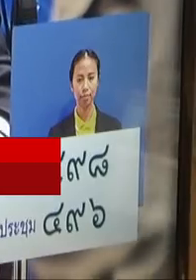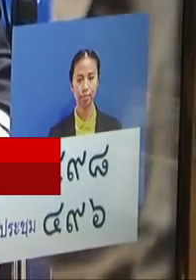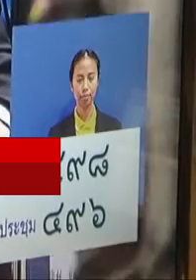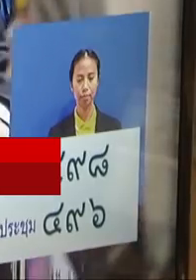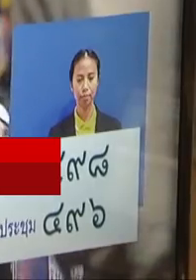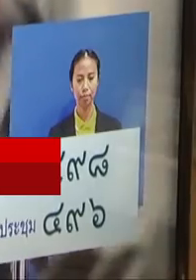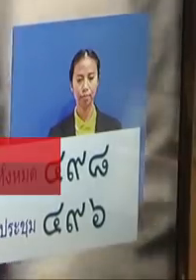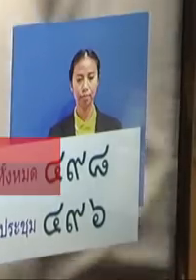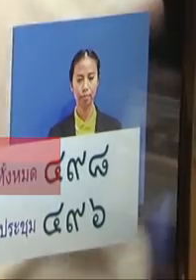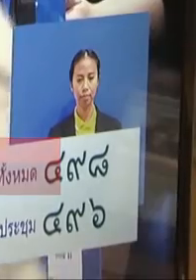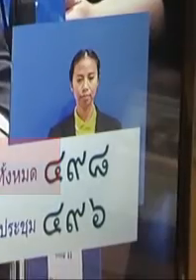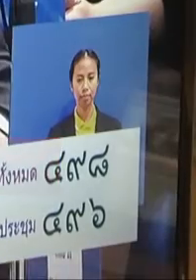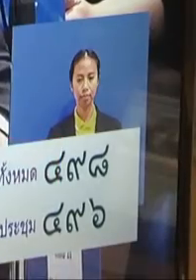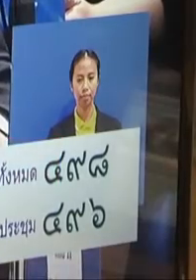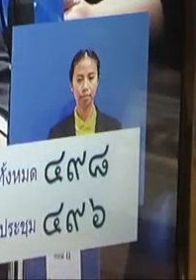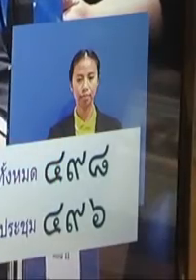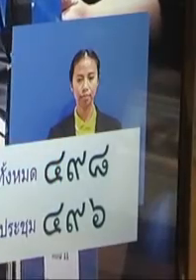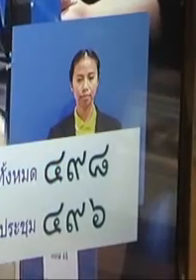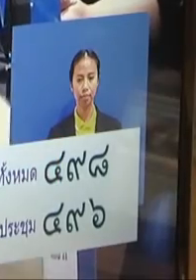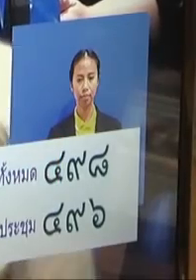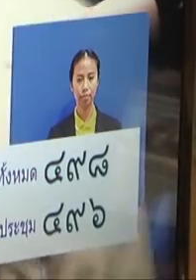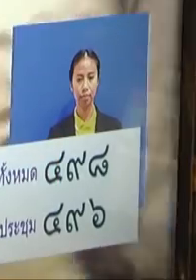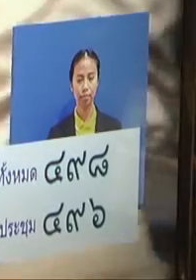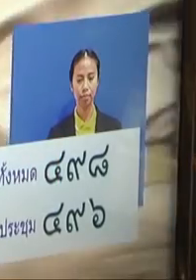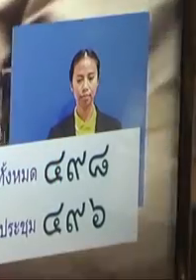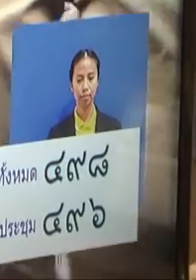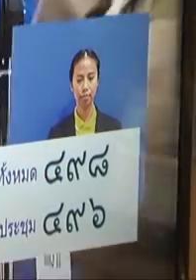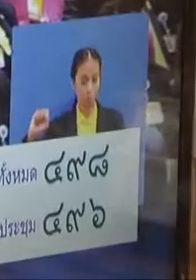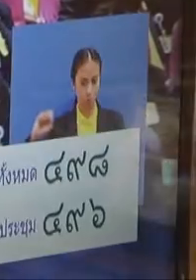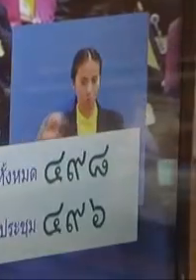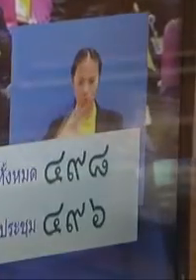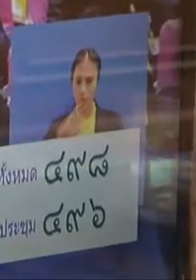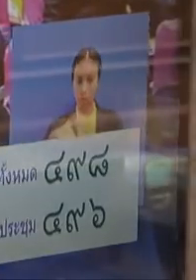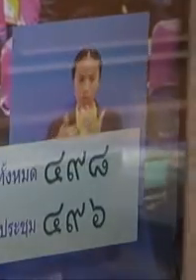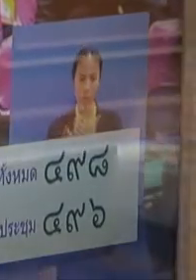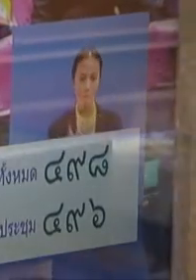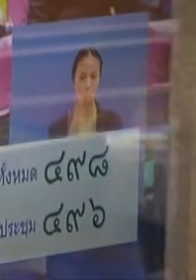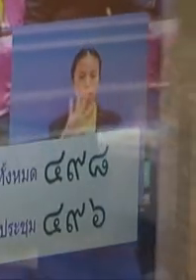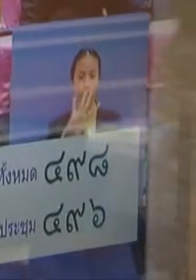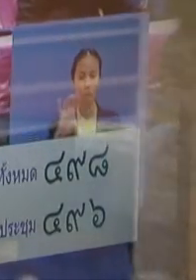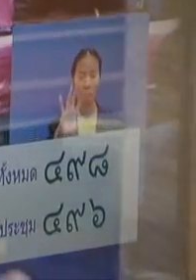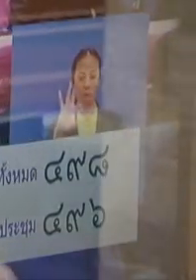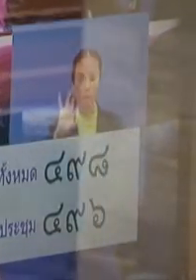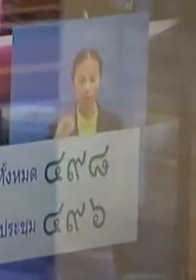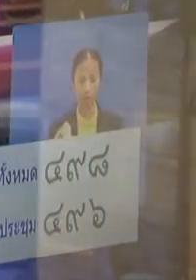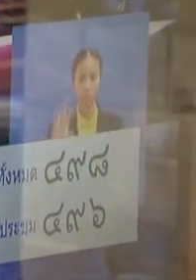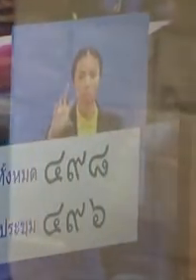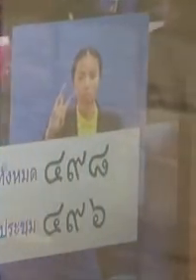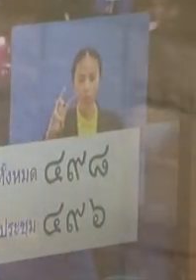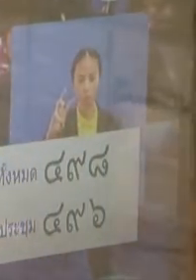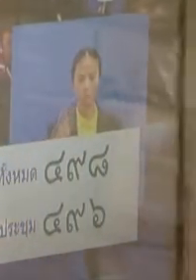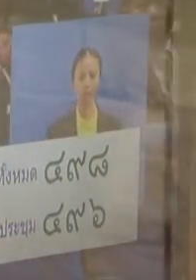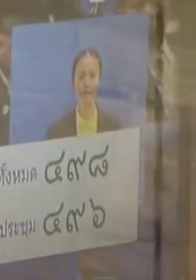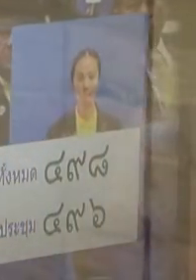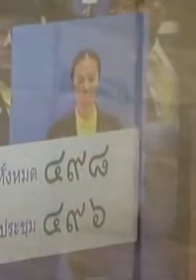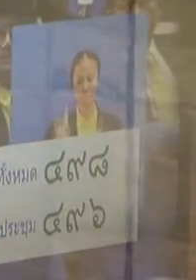หรือพรรคร่วมรัฐบาลไม่ลงตัวการลงคะแนนพระราชบัญญัติงบประมาณมีปัญหาแน่ถ้าไม่ผ่านก็ต้องยุบส